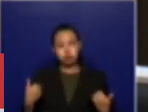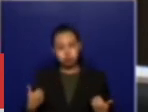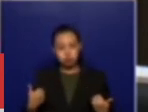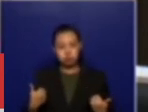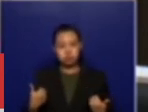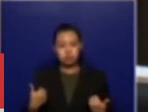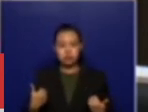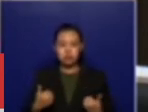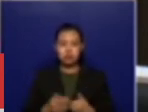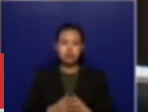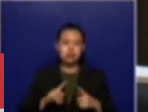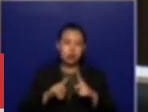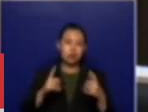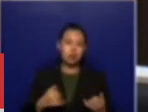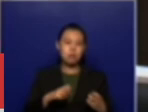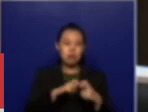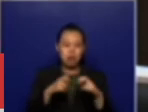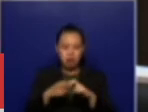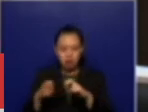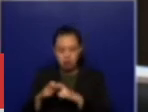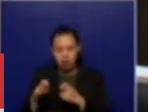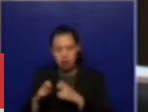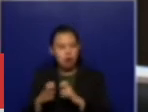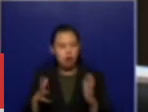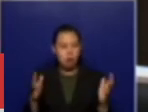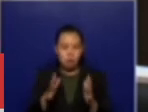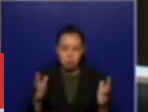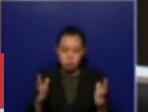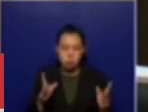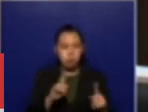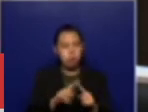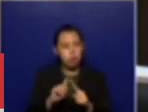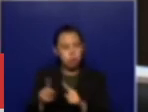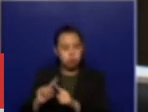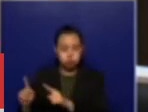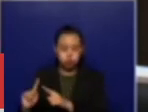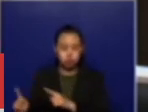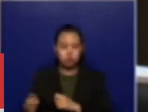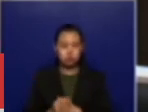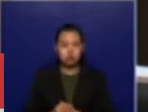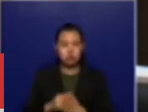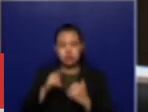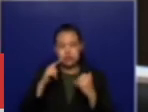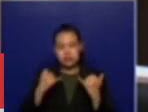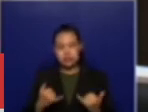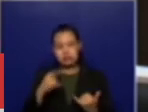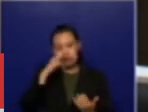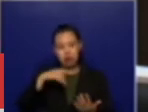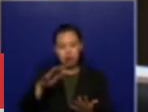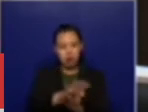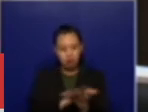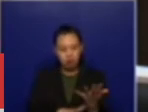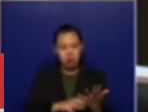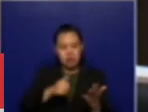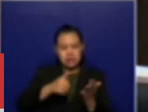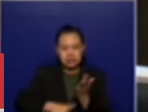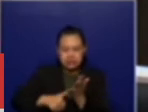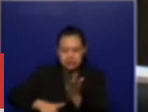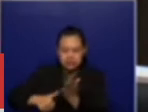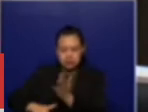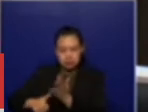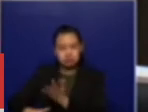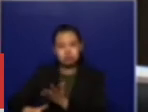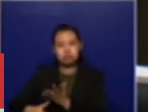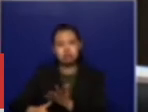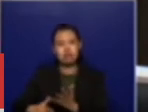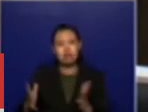ครับแล้วคนไทยก็ไม่ได้กินดีอยู่ดีนะครับวันนี้ประเทศมีหนี้สินล้นพ้นตัวอย่างที่ผมได้กราบเรียนไปเมื่อสัก